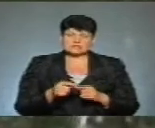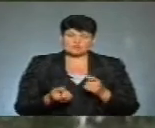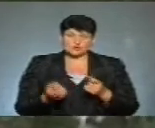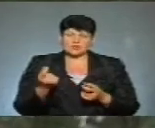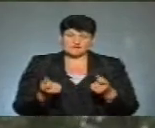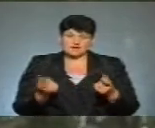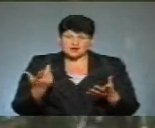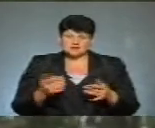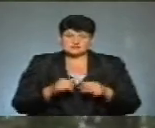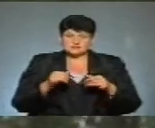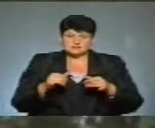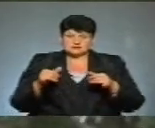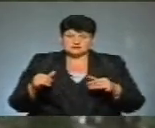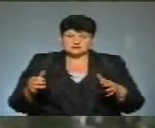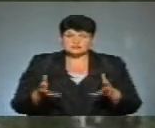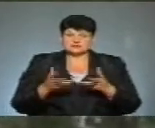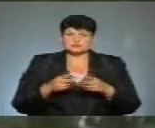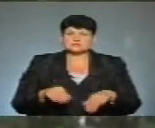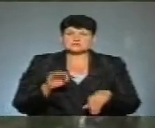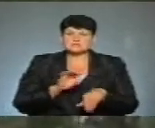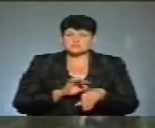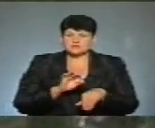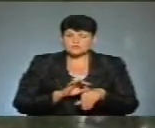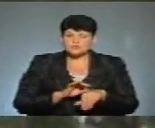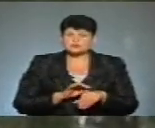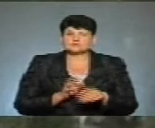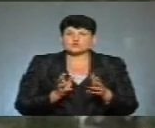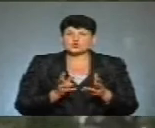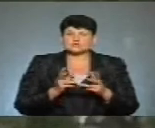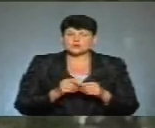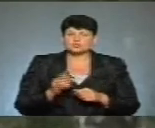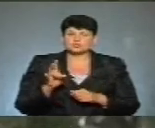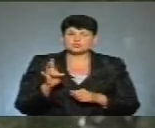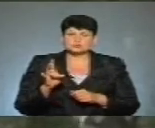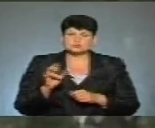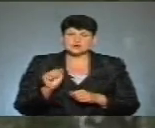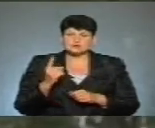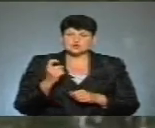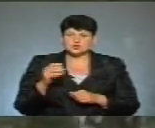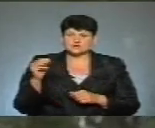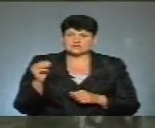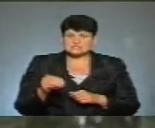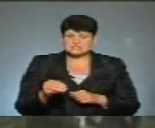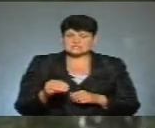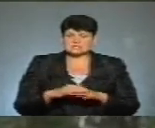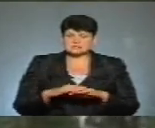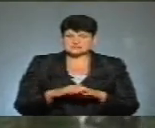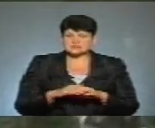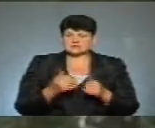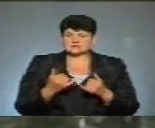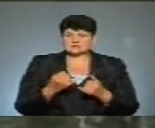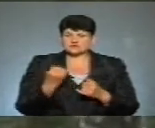зростанні показника захворюваності з розрахунку на 100 тисяч за 14